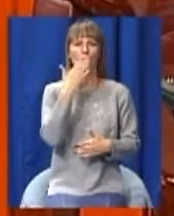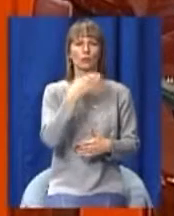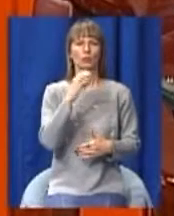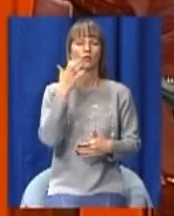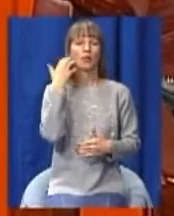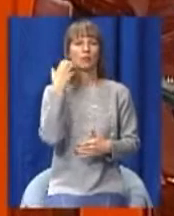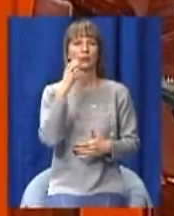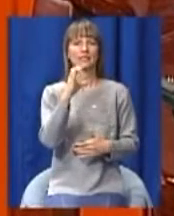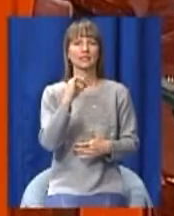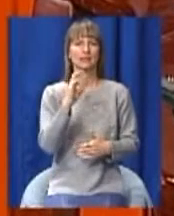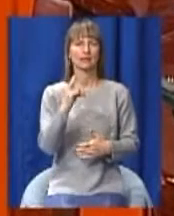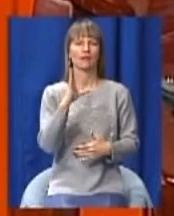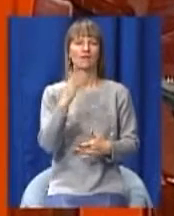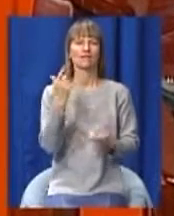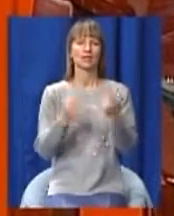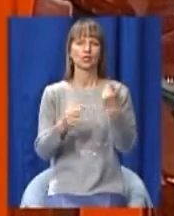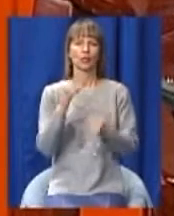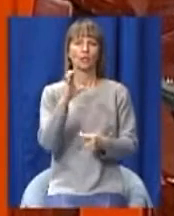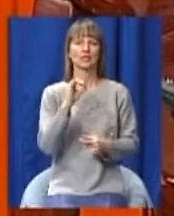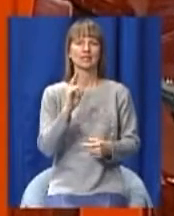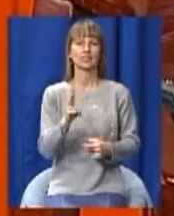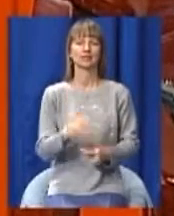Яблучний, вишньовий.